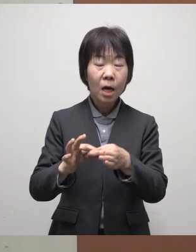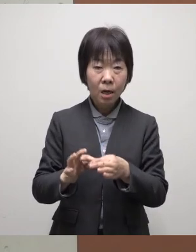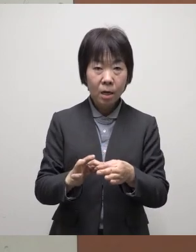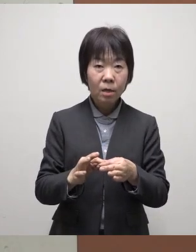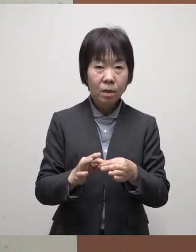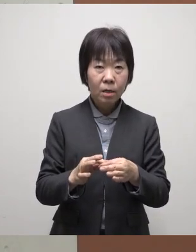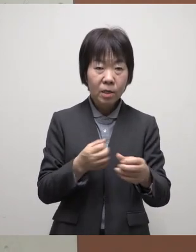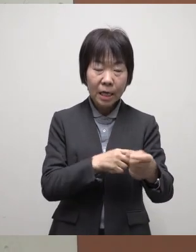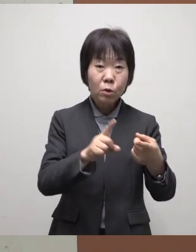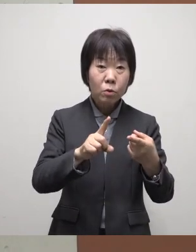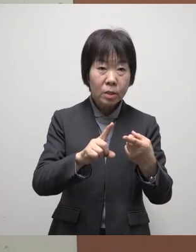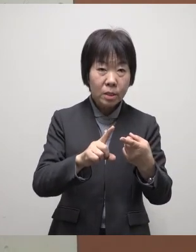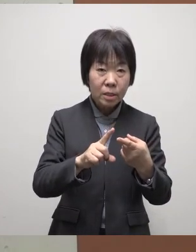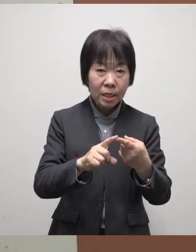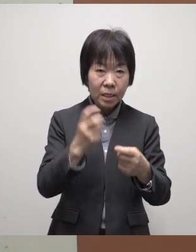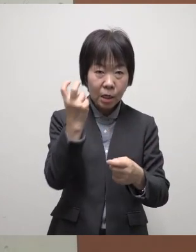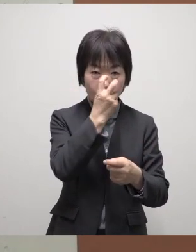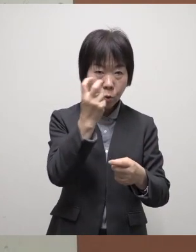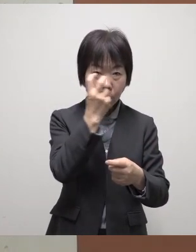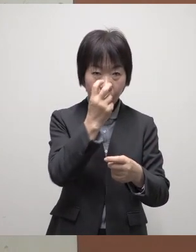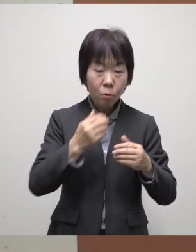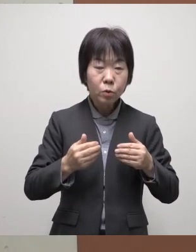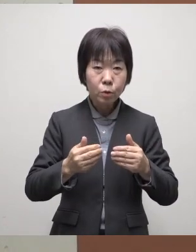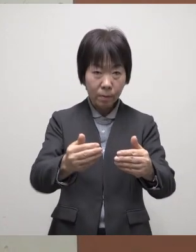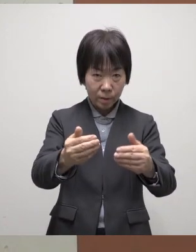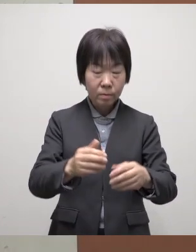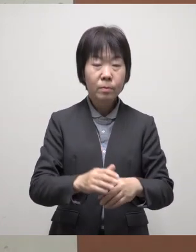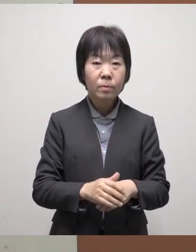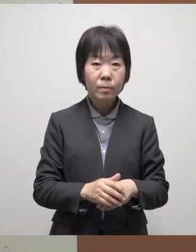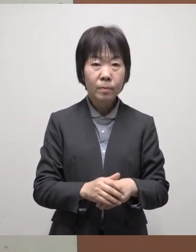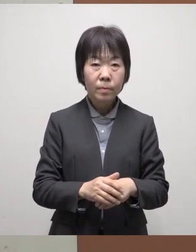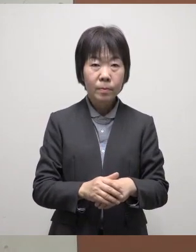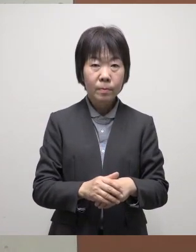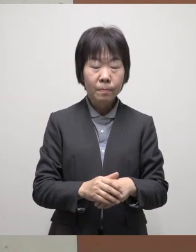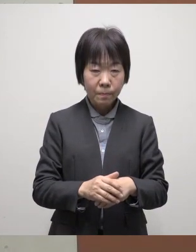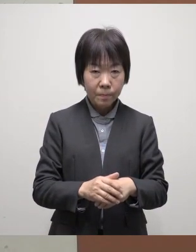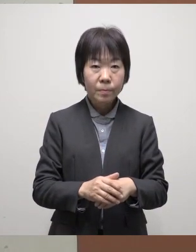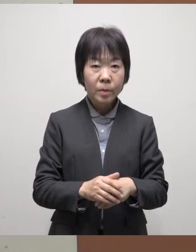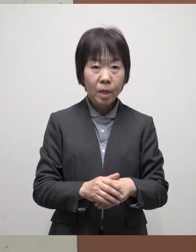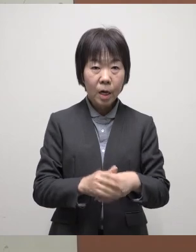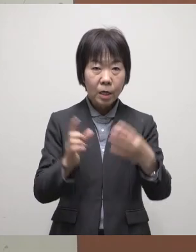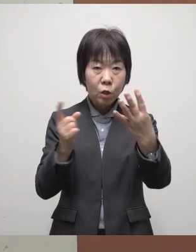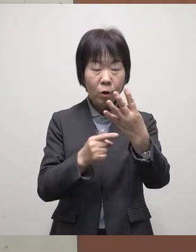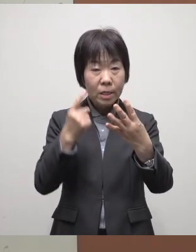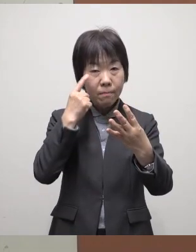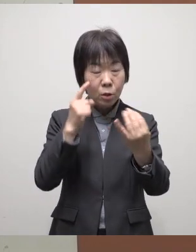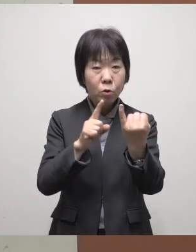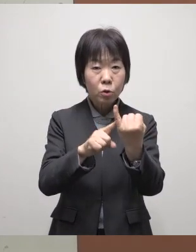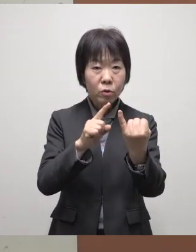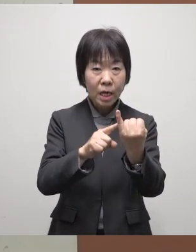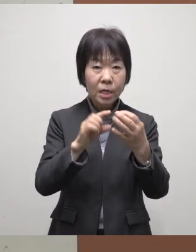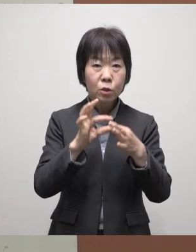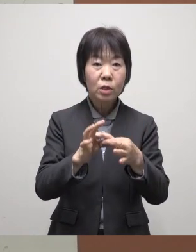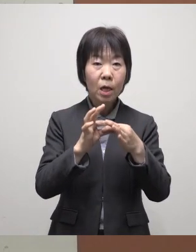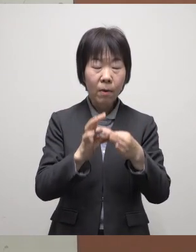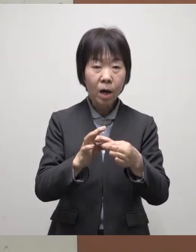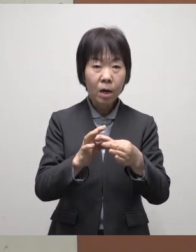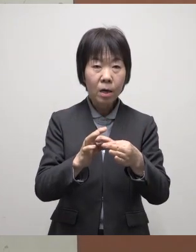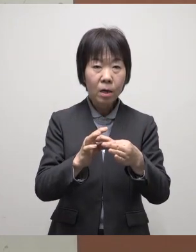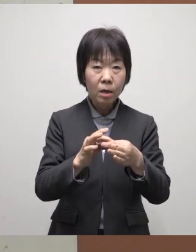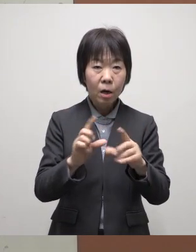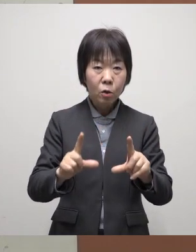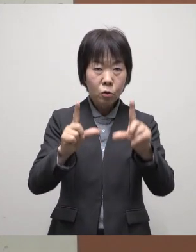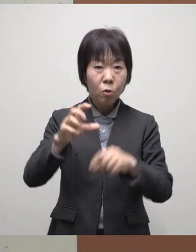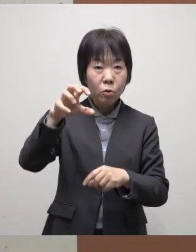積極的な疫学調査を進めてまいりますそしていろんな夢の女性の方につきましては